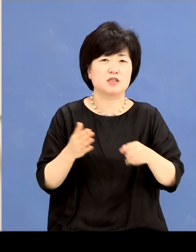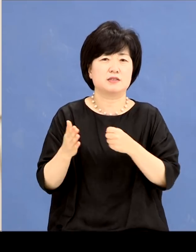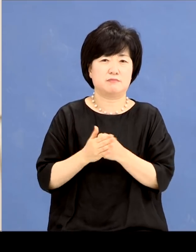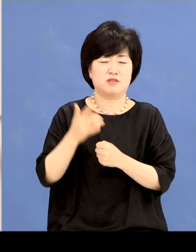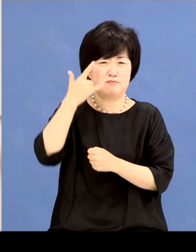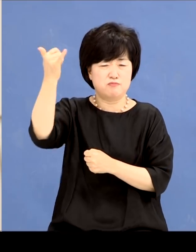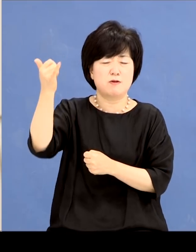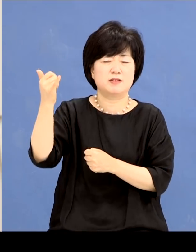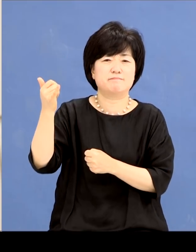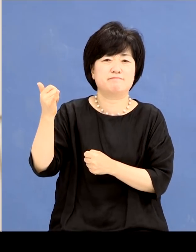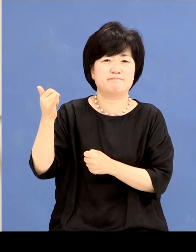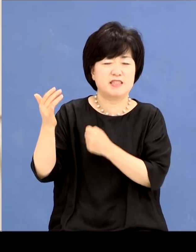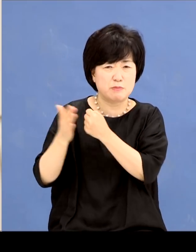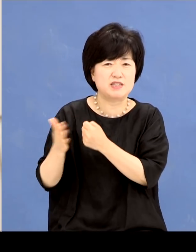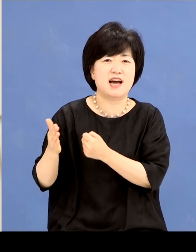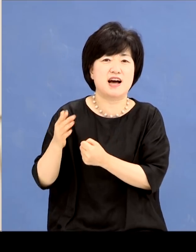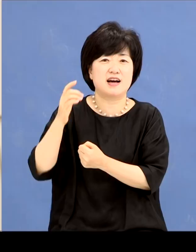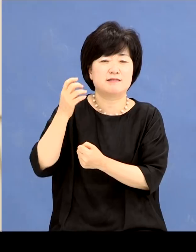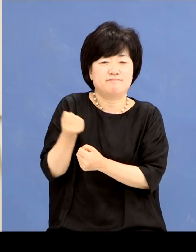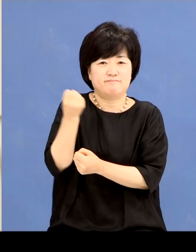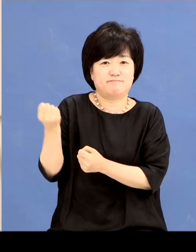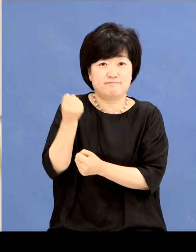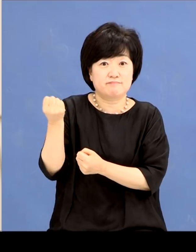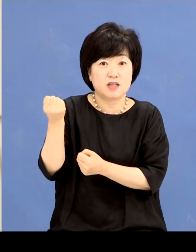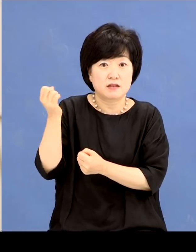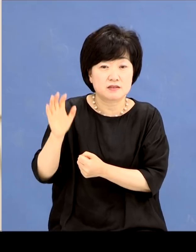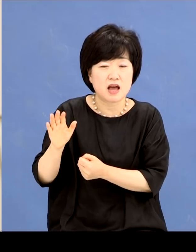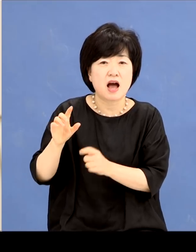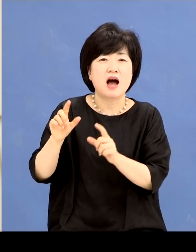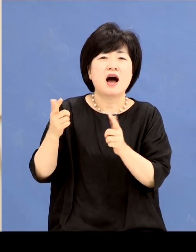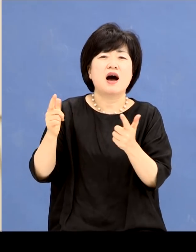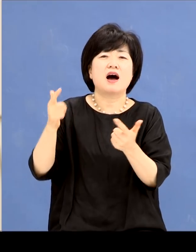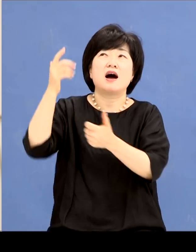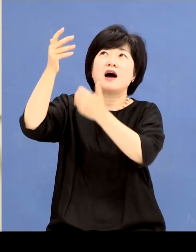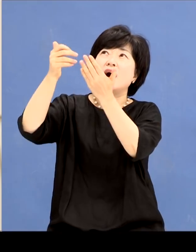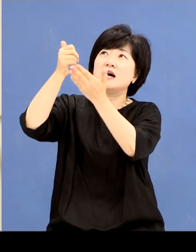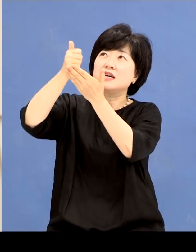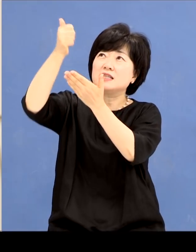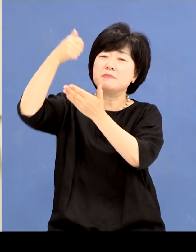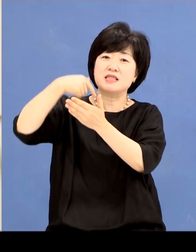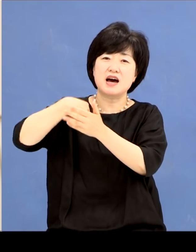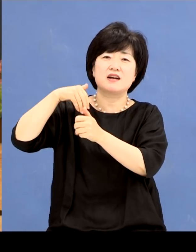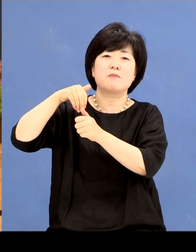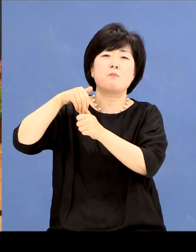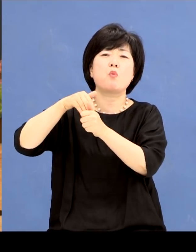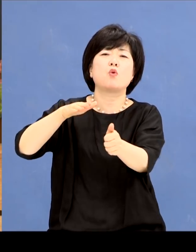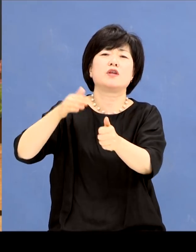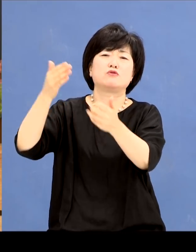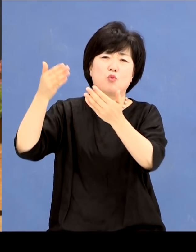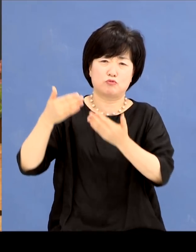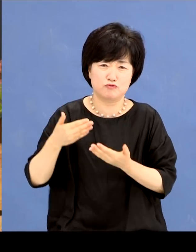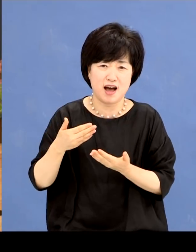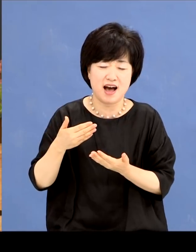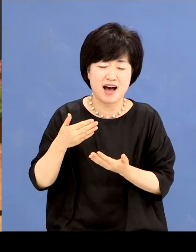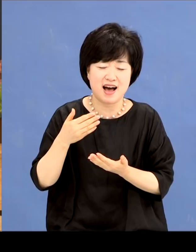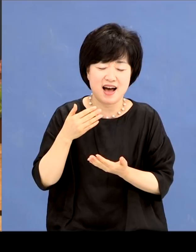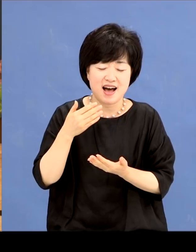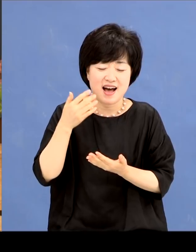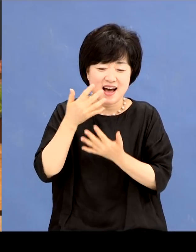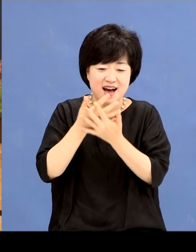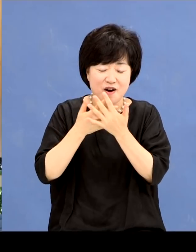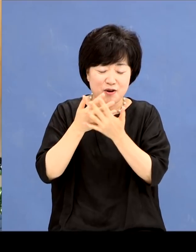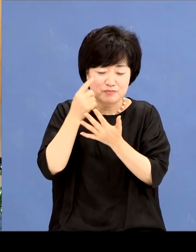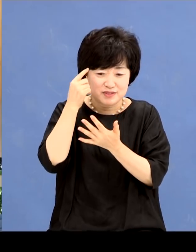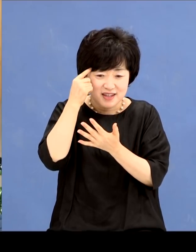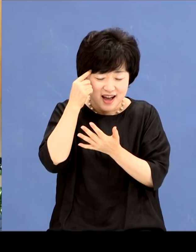생각을 했거든요. 네. 그런데 하나님께서 나를 보내신 곳이구나 라는 걸 그때 어렴풋이 느낀 거예요.